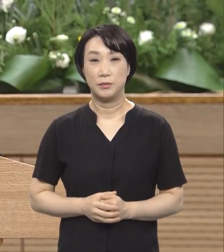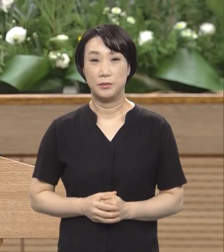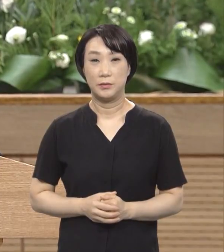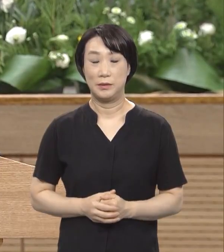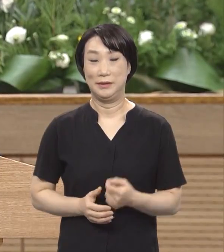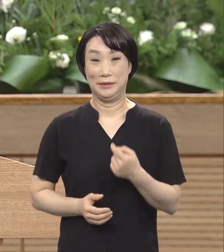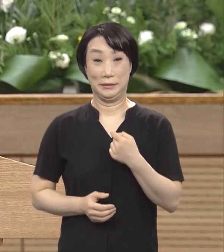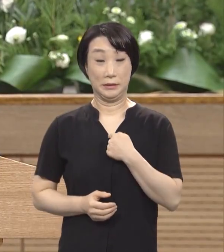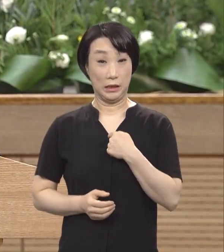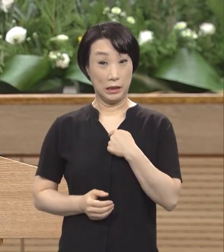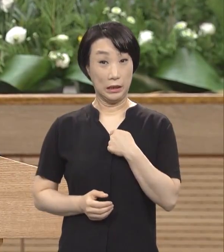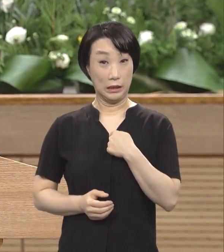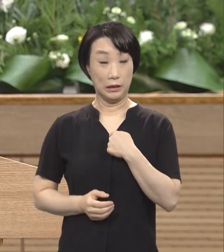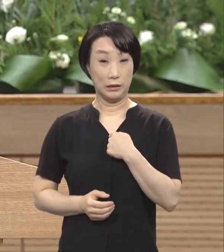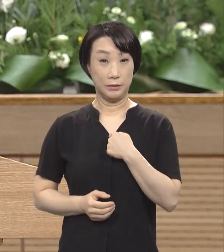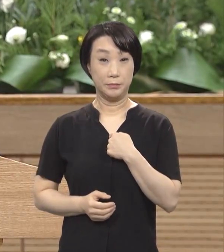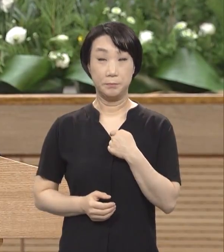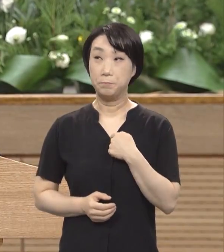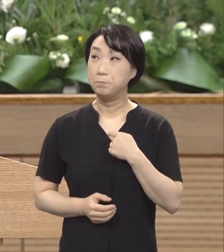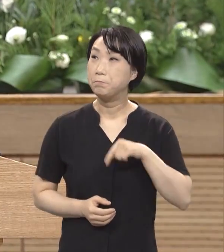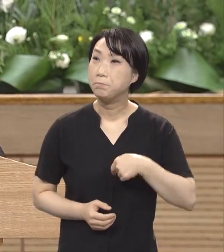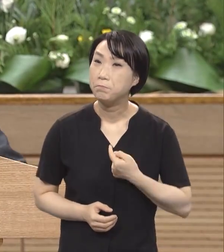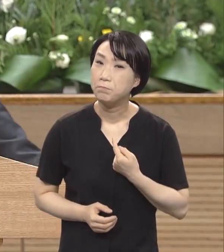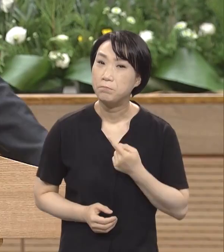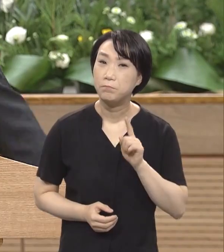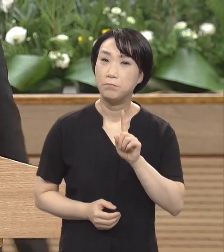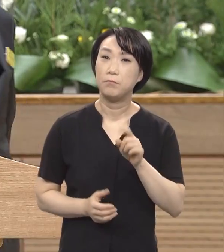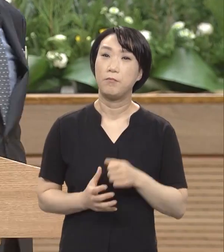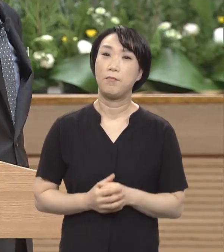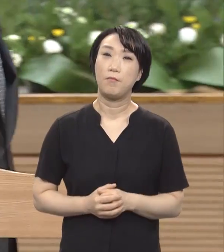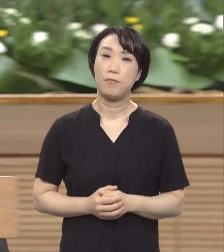나는 내 자신이